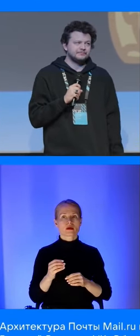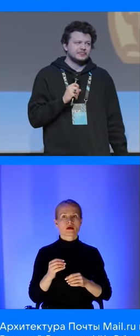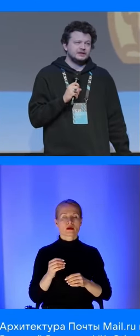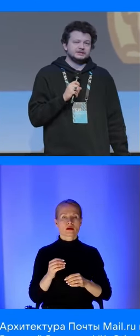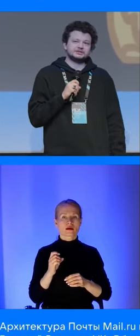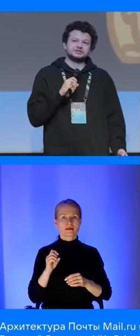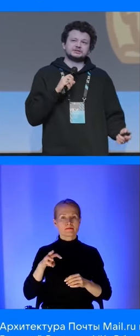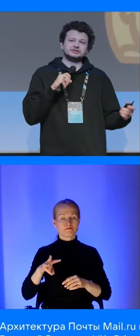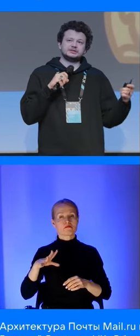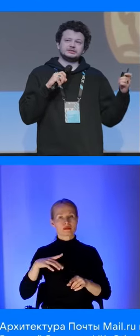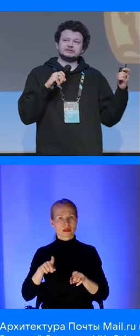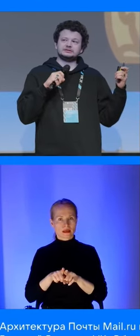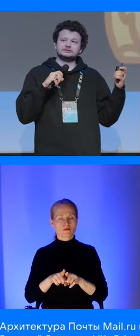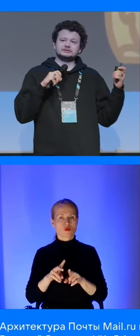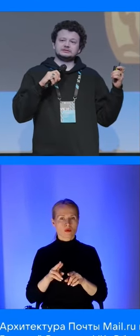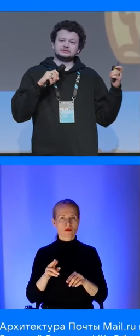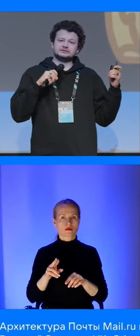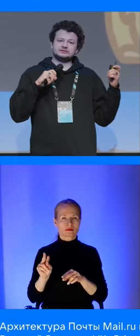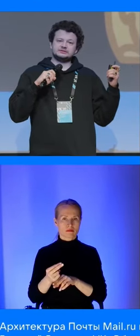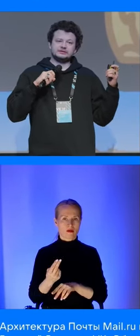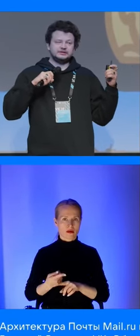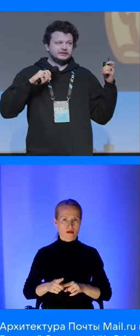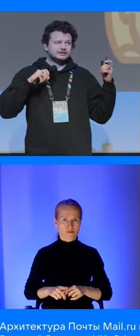решили. Значит,